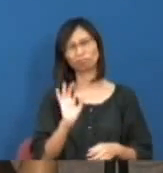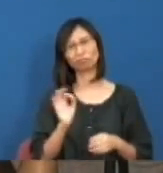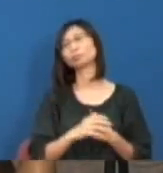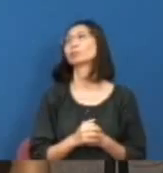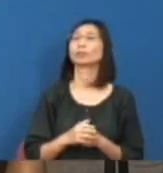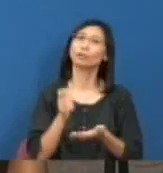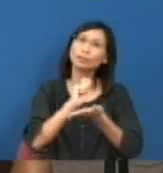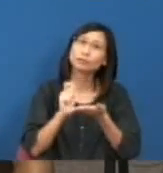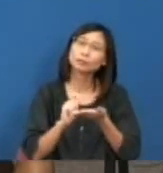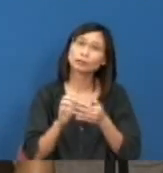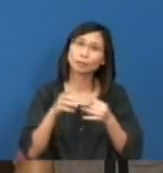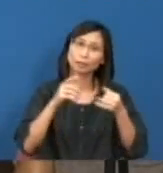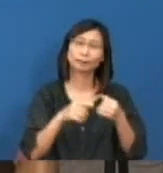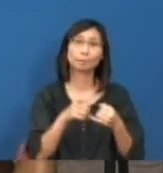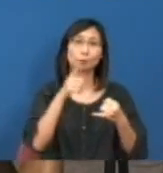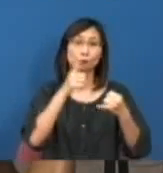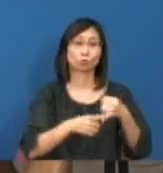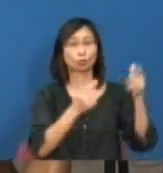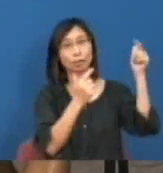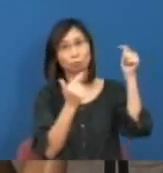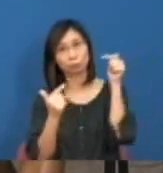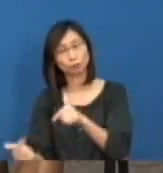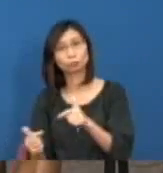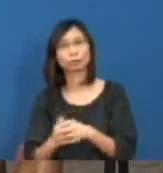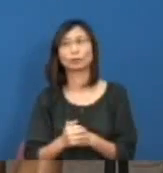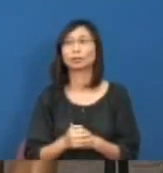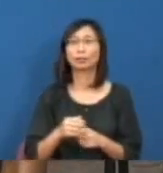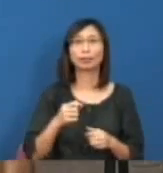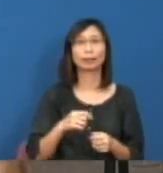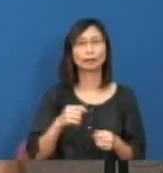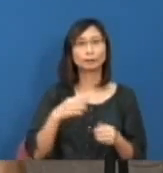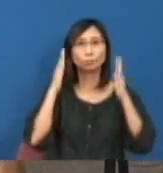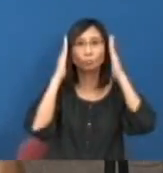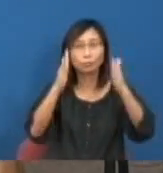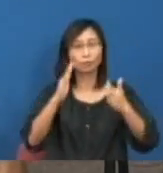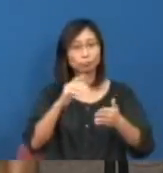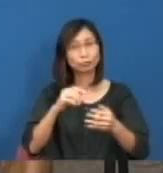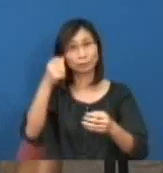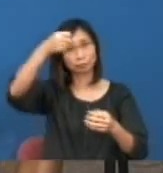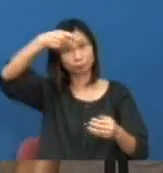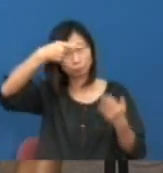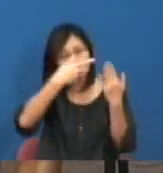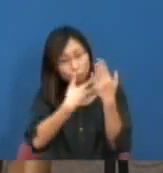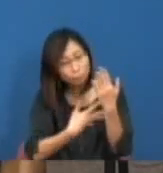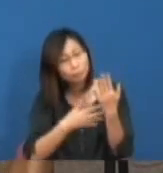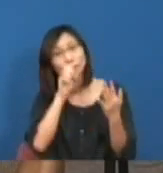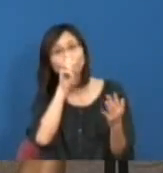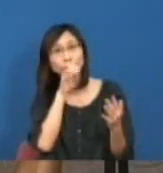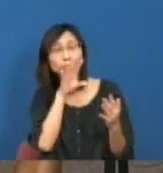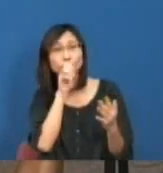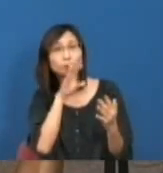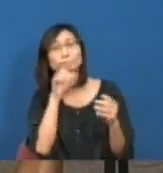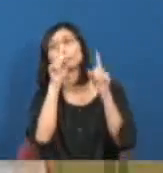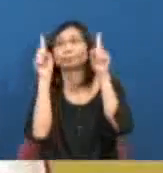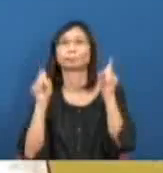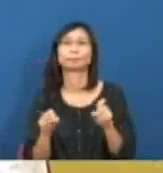後續，就係話，咦？以下請睇本書嘅時候請留意以下問題。 唔係，即係佢根本係嗰段嗰段嘢係空白嘅咯。佢有啲旁證講，即